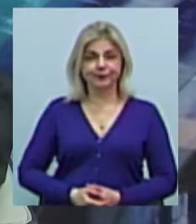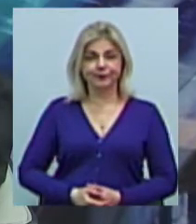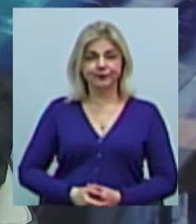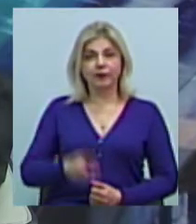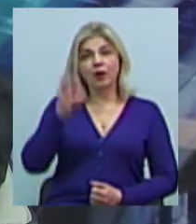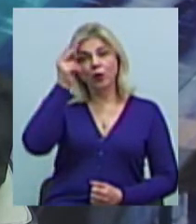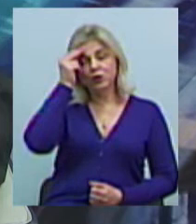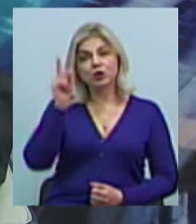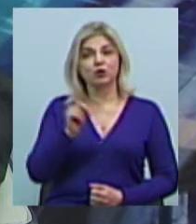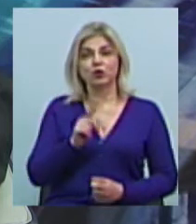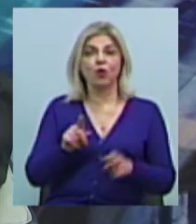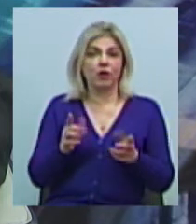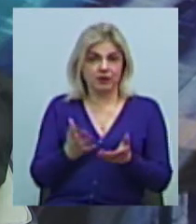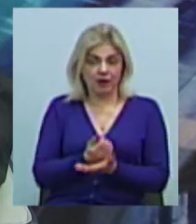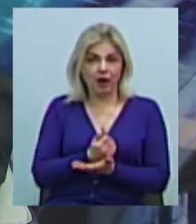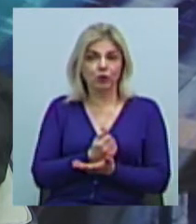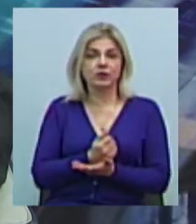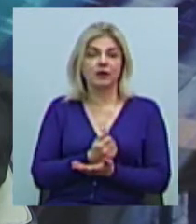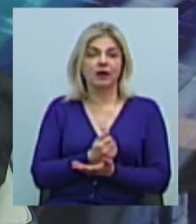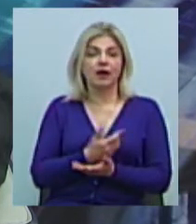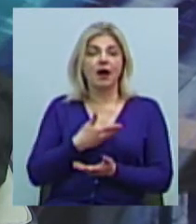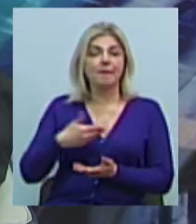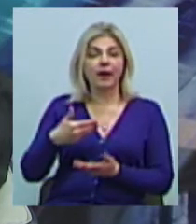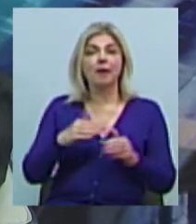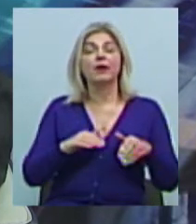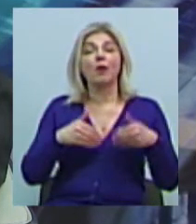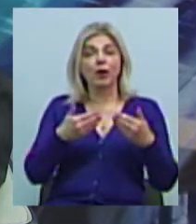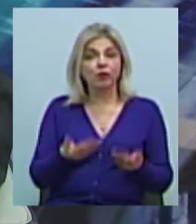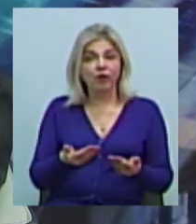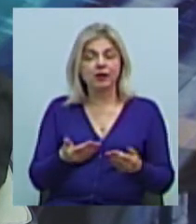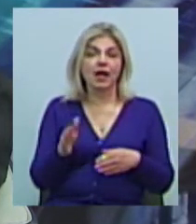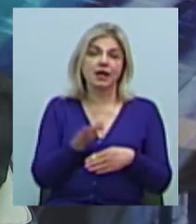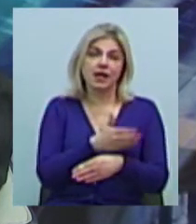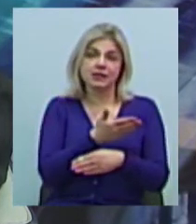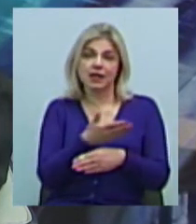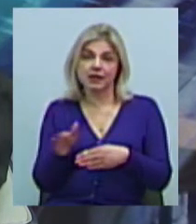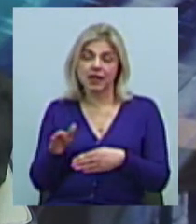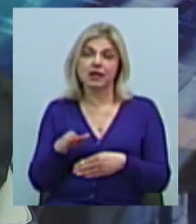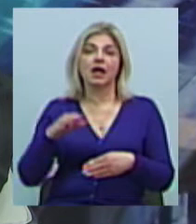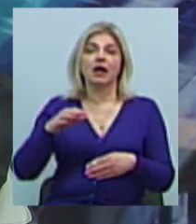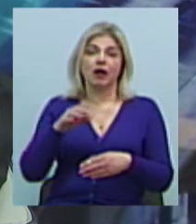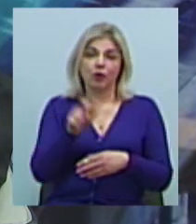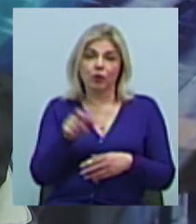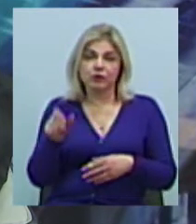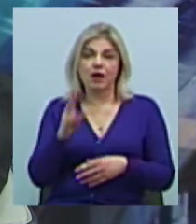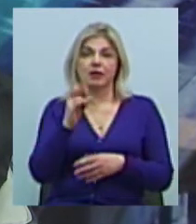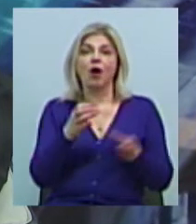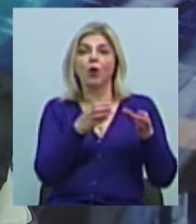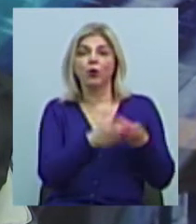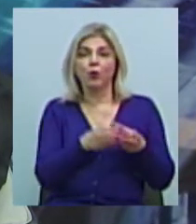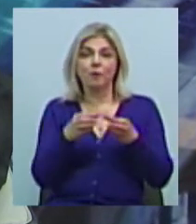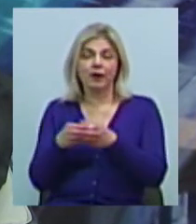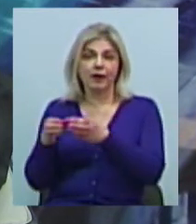Враховуючи те, що склалося, ми запропонували дійсно розділити споживачів на групи відповідно